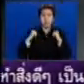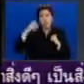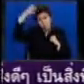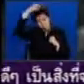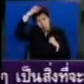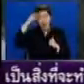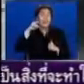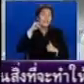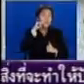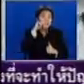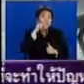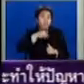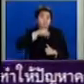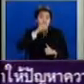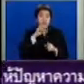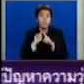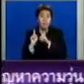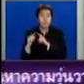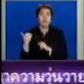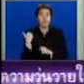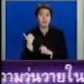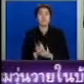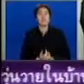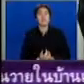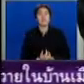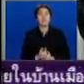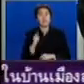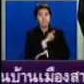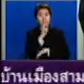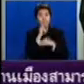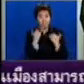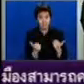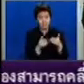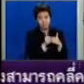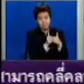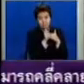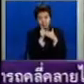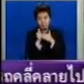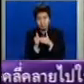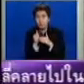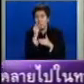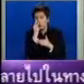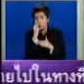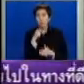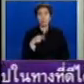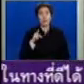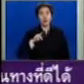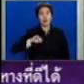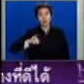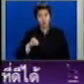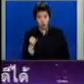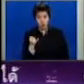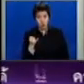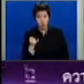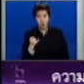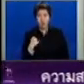ไรพวกน้ำ กระบองน้ำวันนี้เราจะพาคุณผู้ชมมาดูเบื้องหลังชีวิตของปอจอที่พวกเขาต้